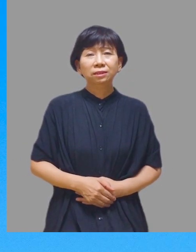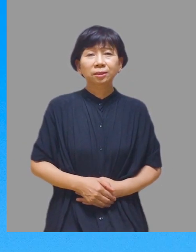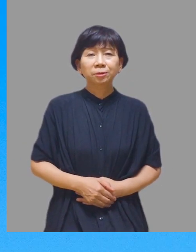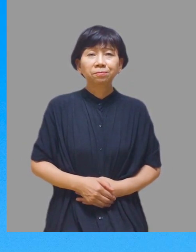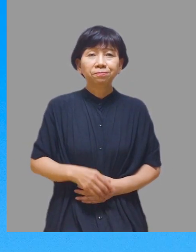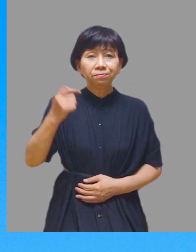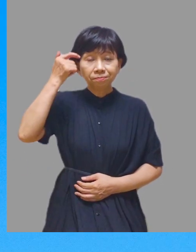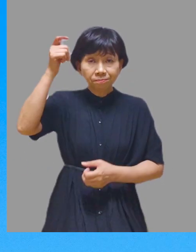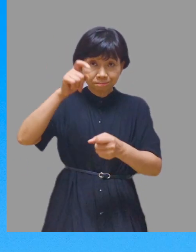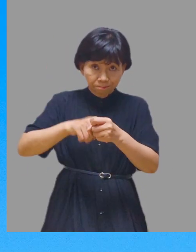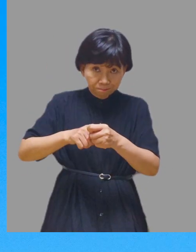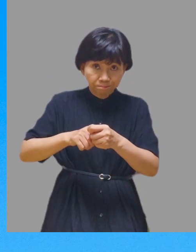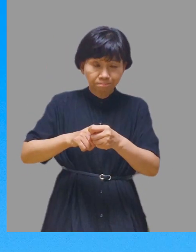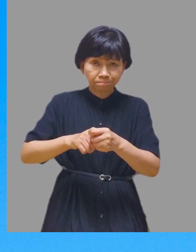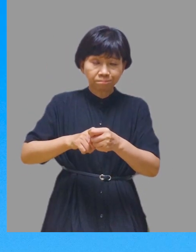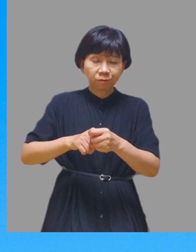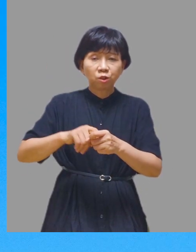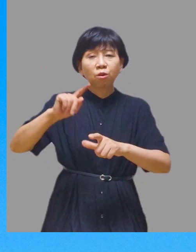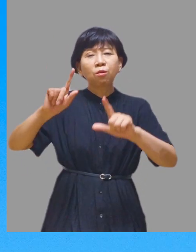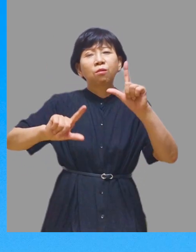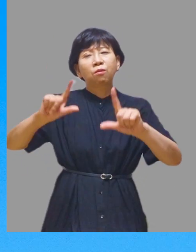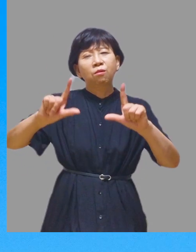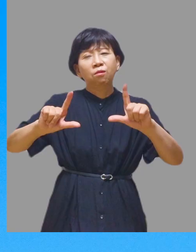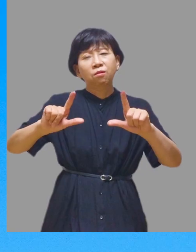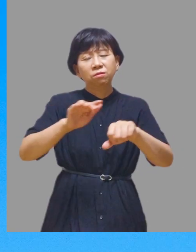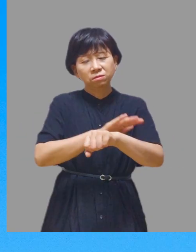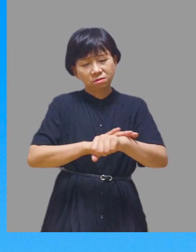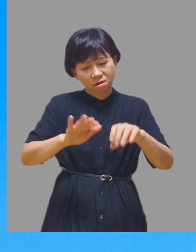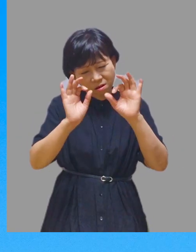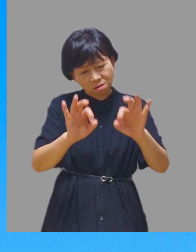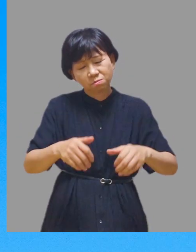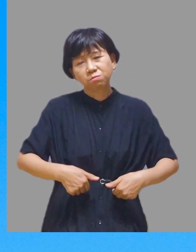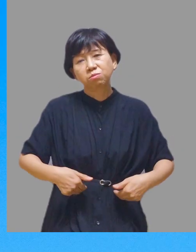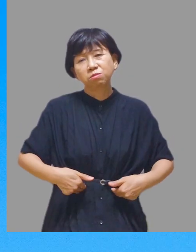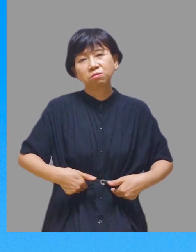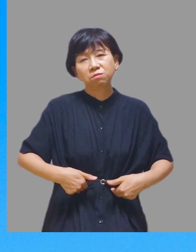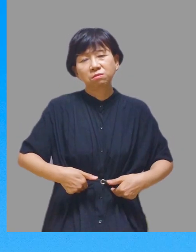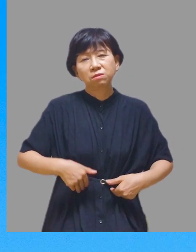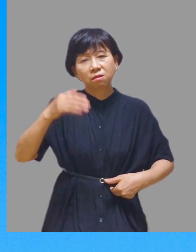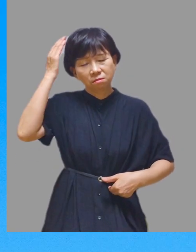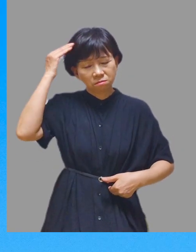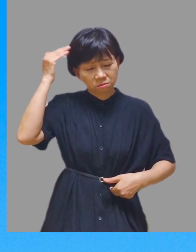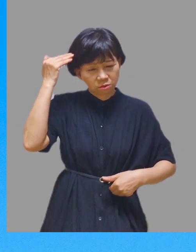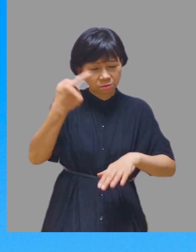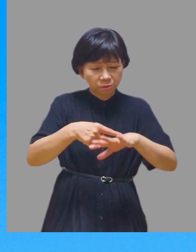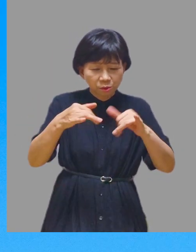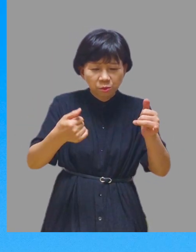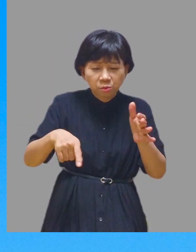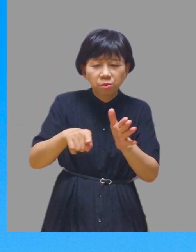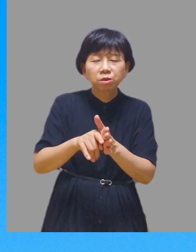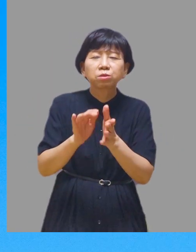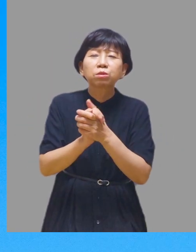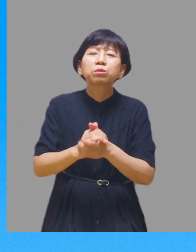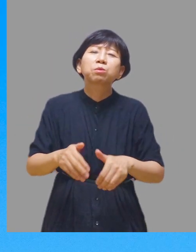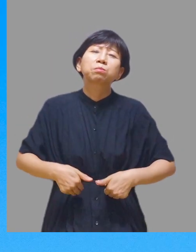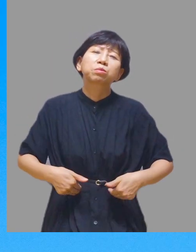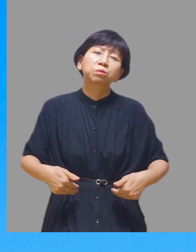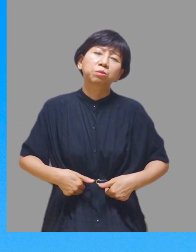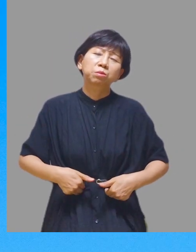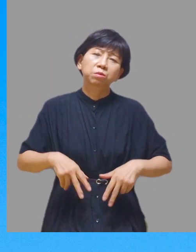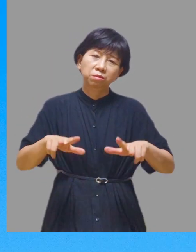여러분, 이 영적 현실을 잘 들여다보셔야 돼요. 이 나라의 민족을 위해서 기도해야 될 때인 줄